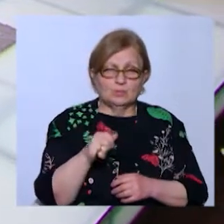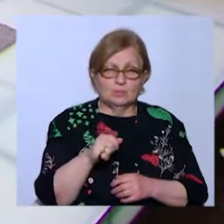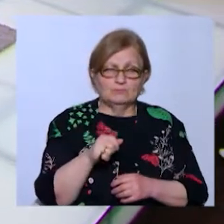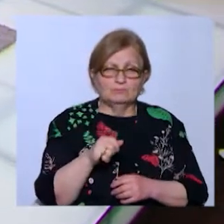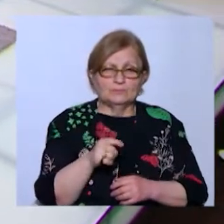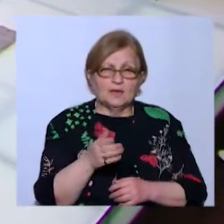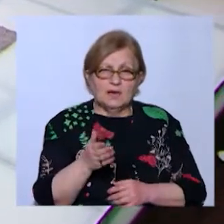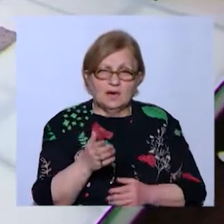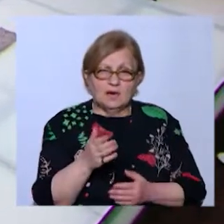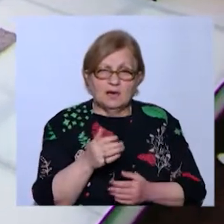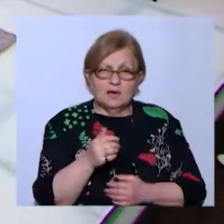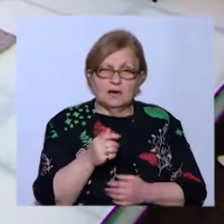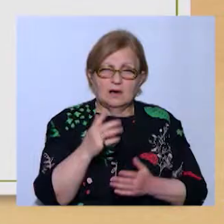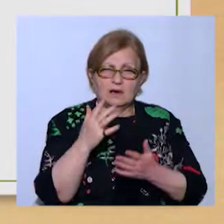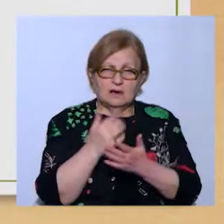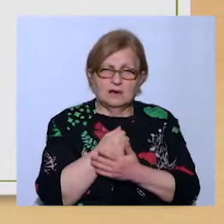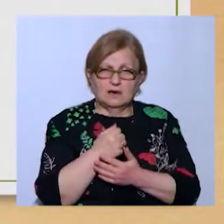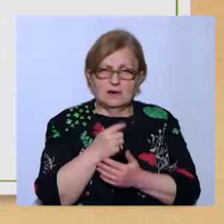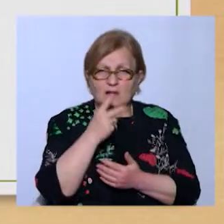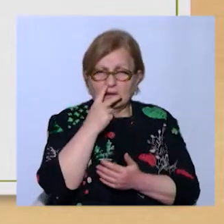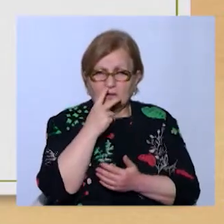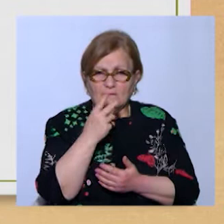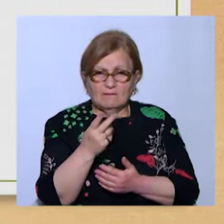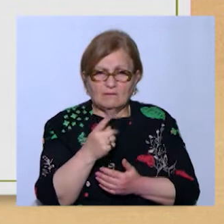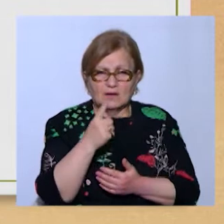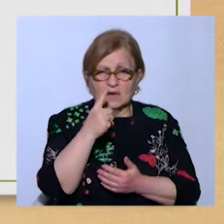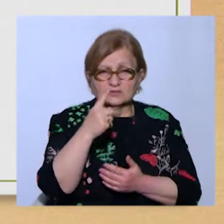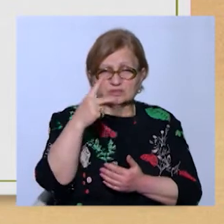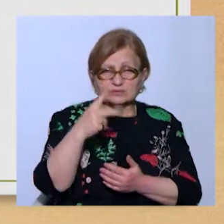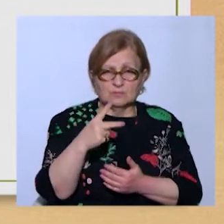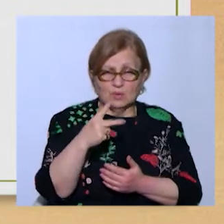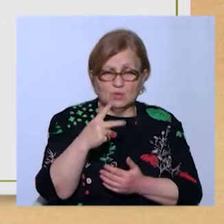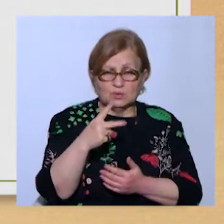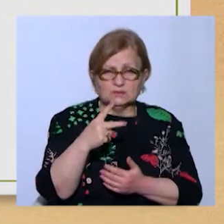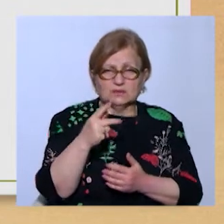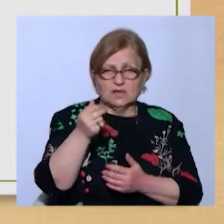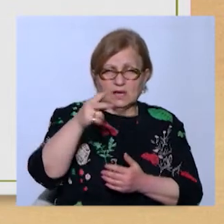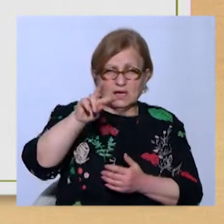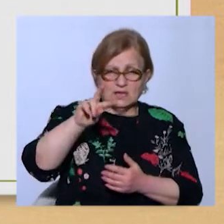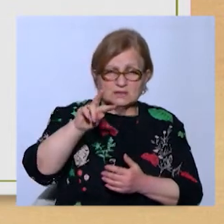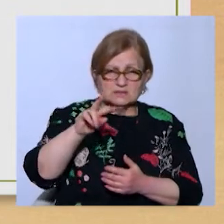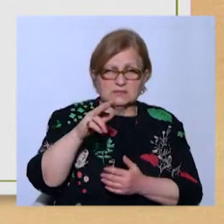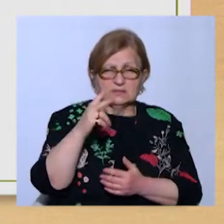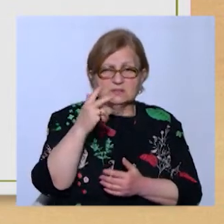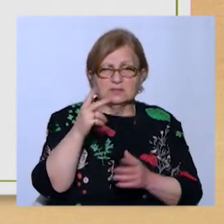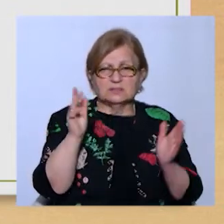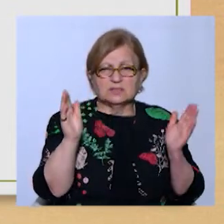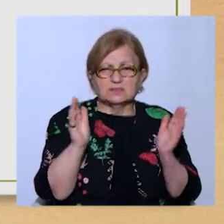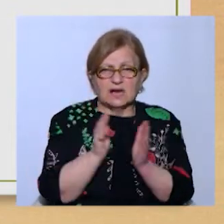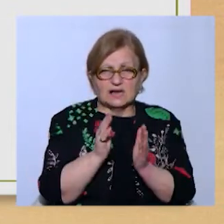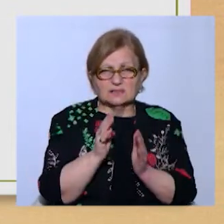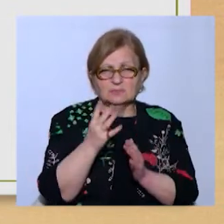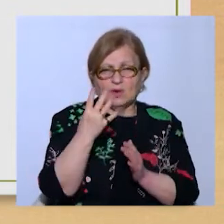ამოხსენით 1 მეორედი ხარისხად 3x + 5 ნაკლებია 4-ზე